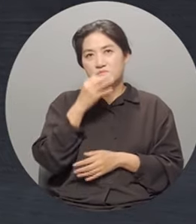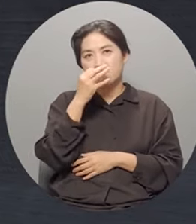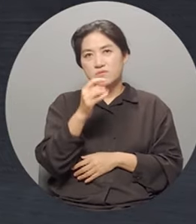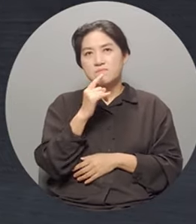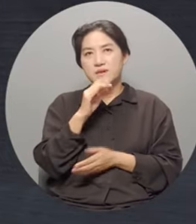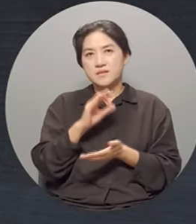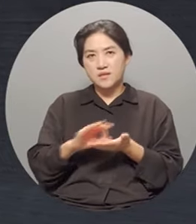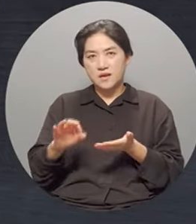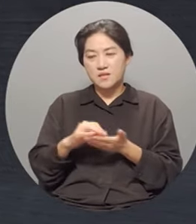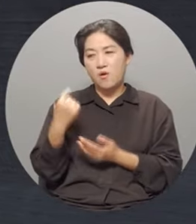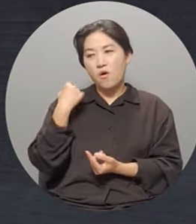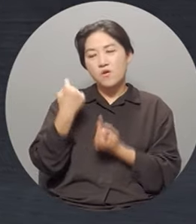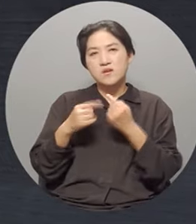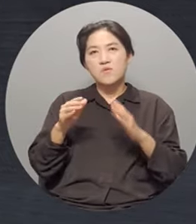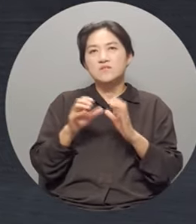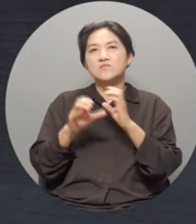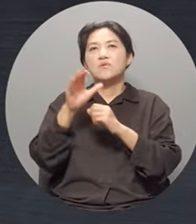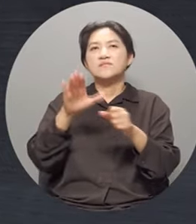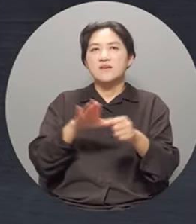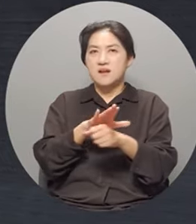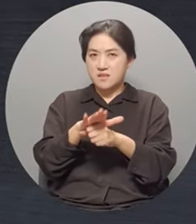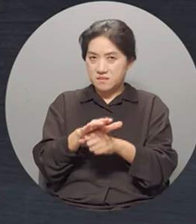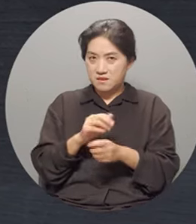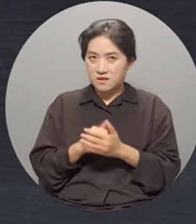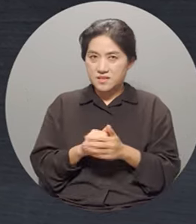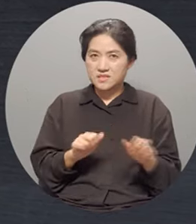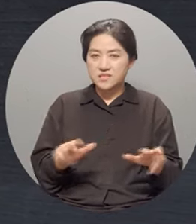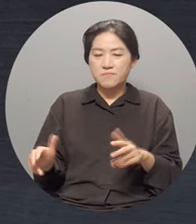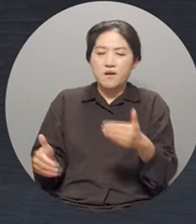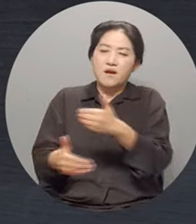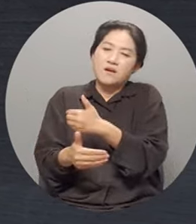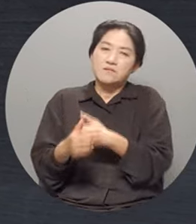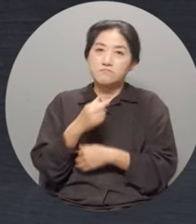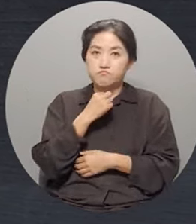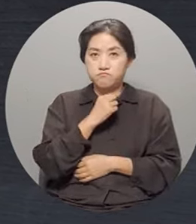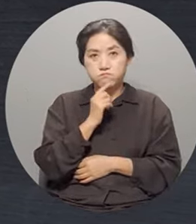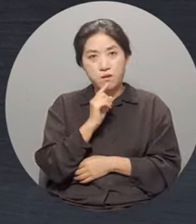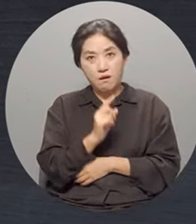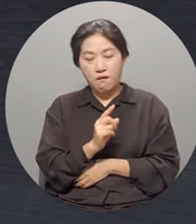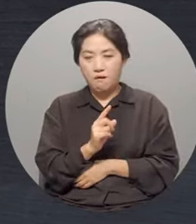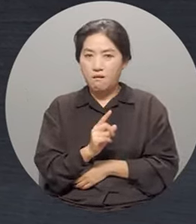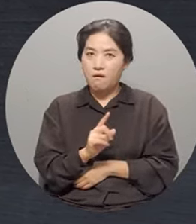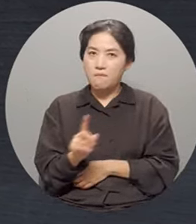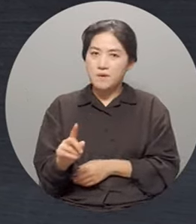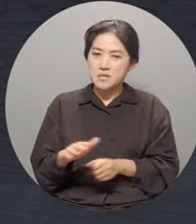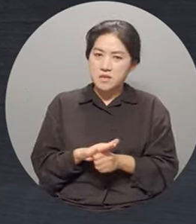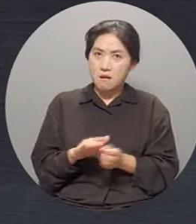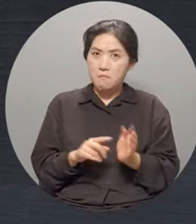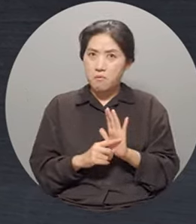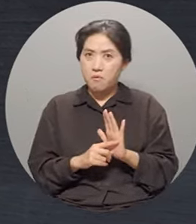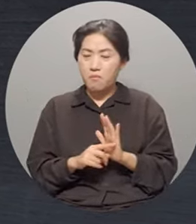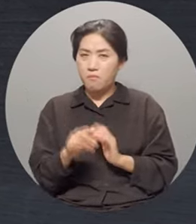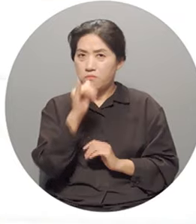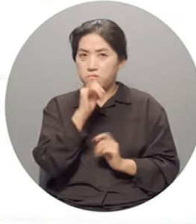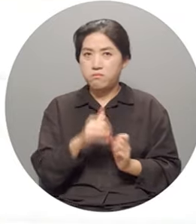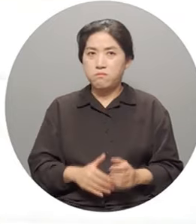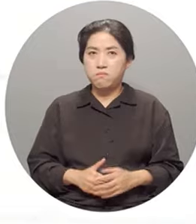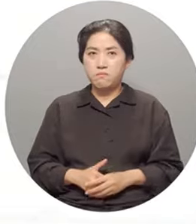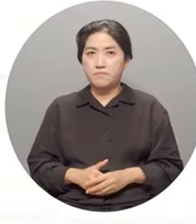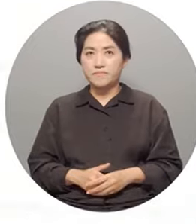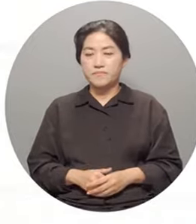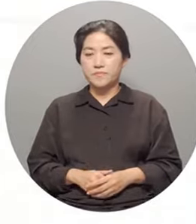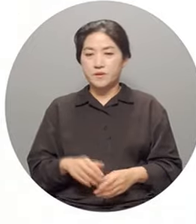함께 어제보다 오늘 더 사랑한다. 당장이라도 안아주고 싶다는 등 노골적인 애정 표현이 담겼습니다.